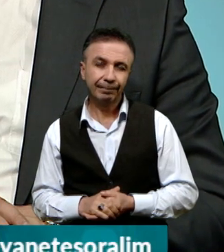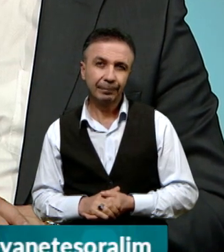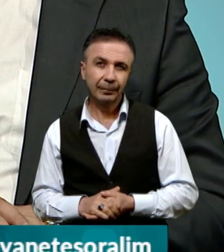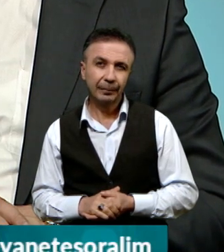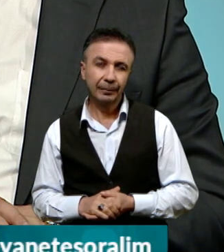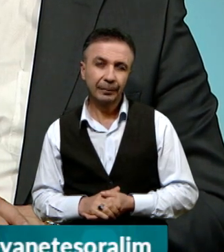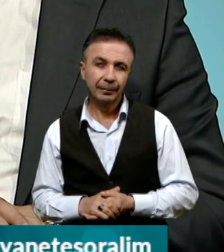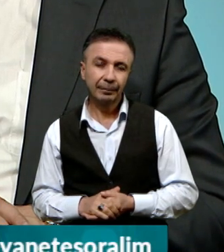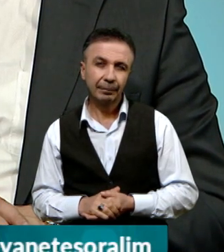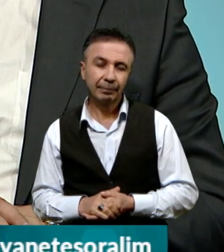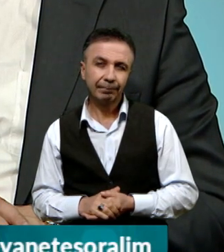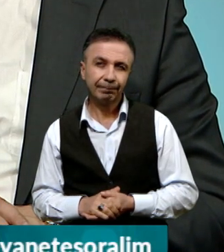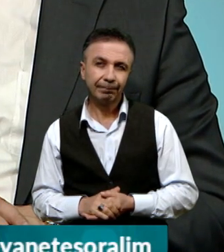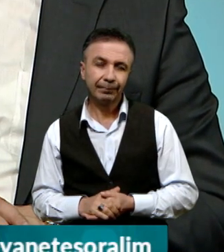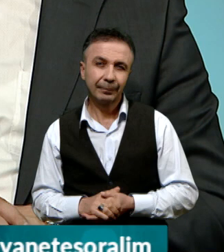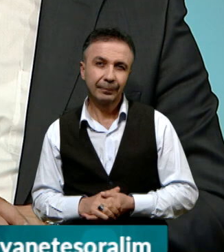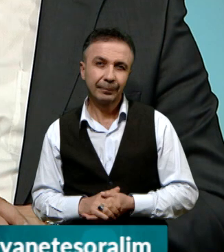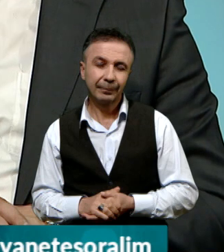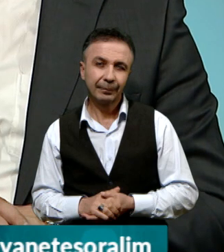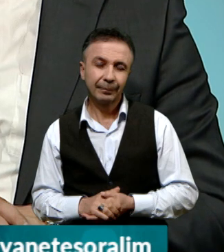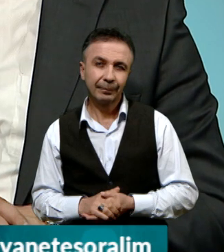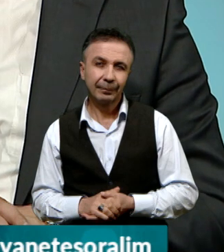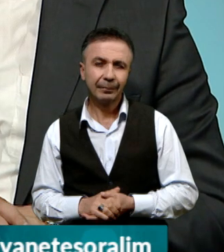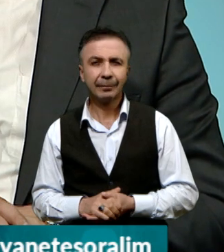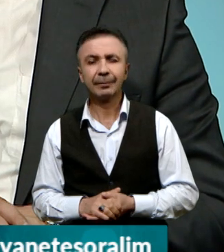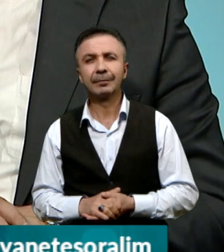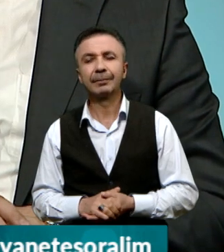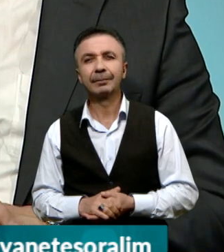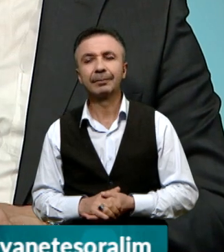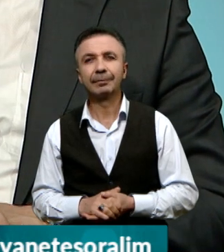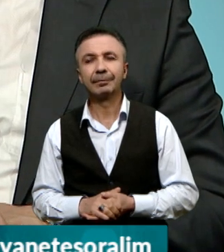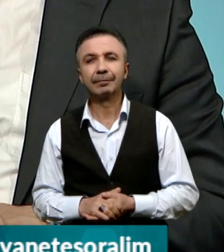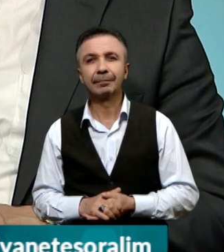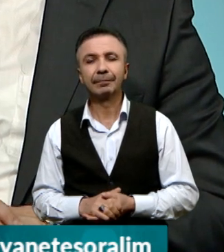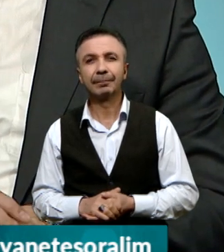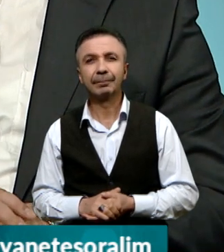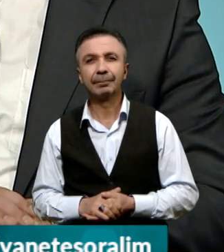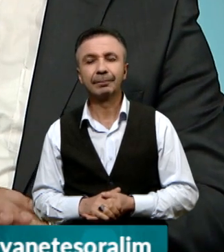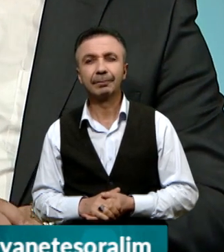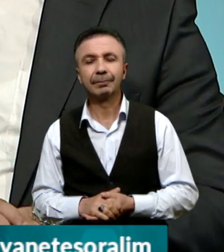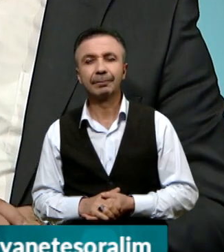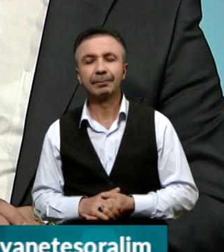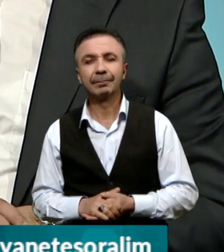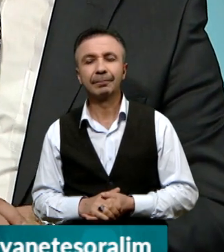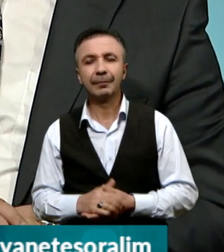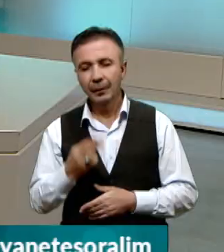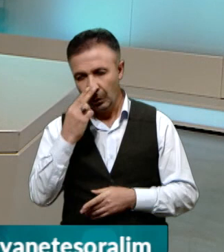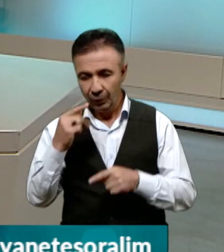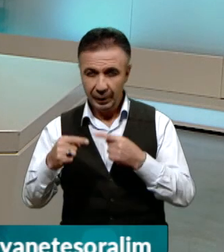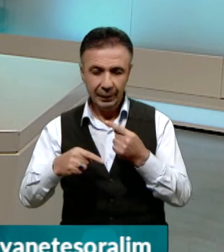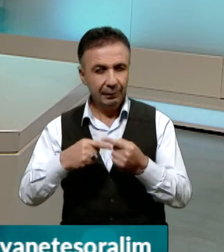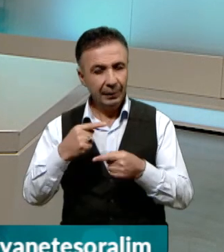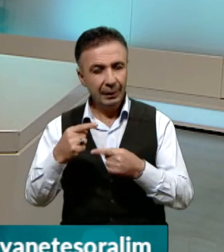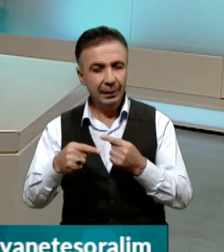bakın. Evet hocam, götürmeli mi acaba? Bu bir borç mu yoksa bir hediye mi? Şimdi örf, adet ve